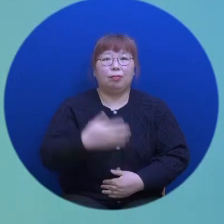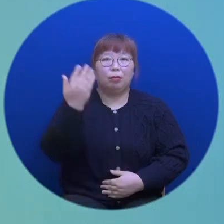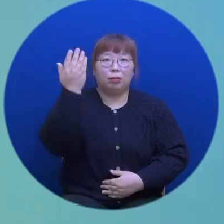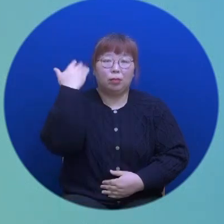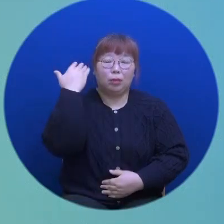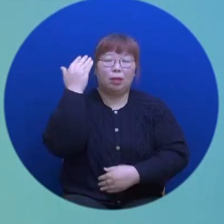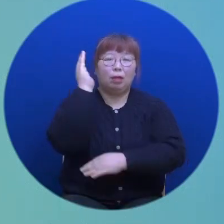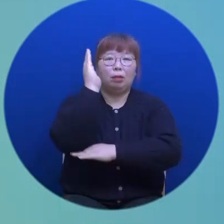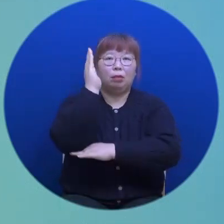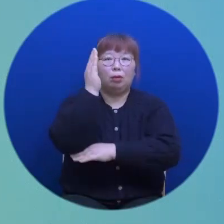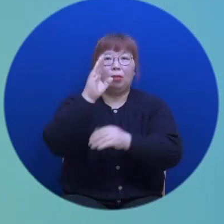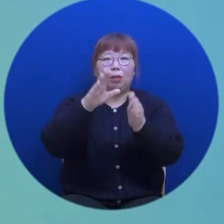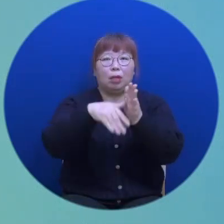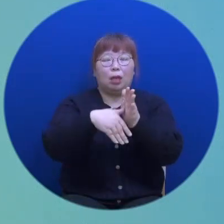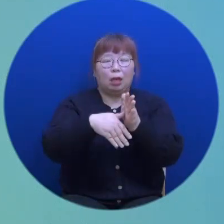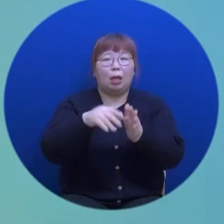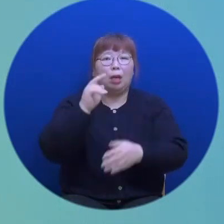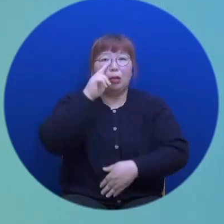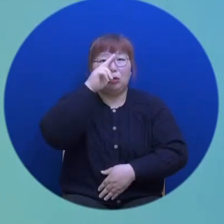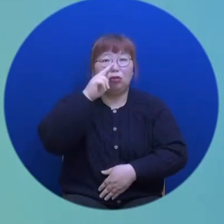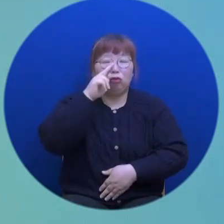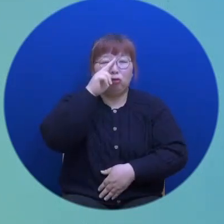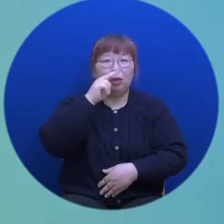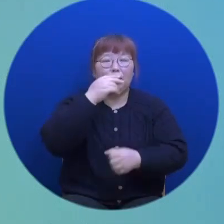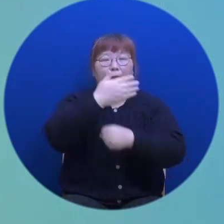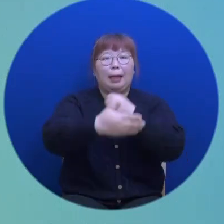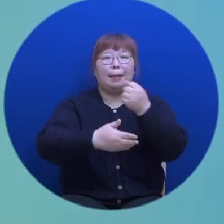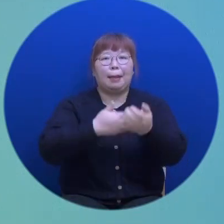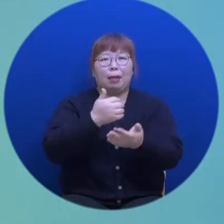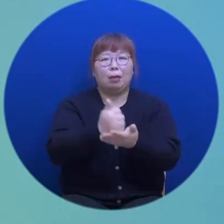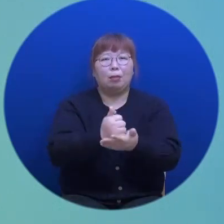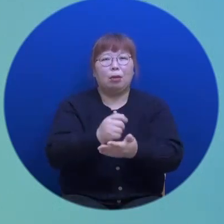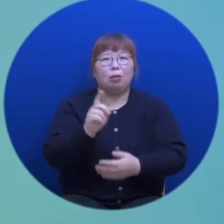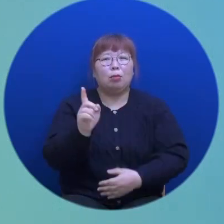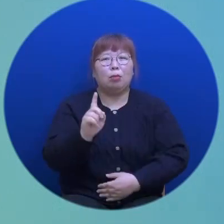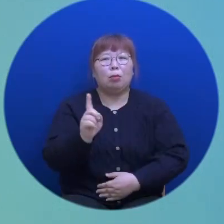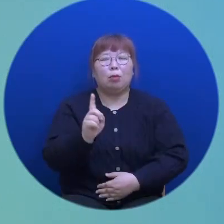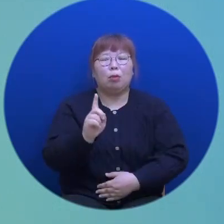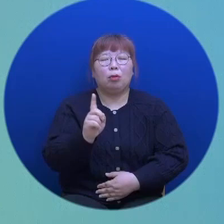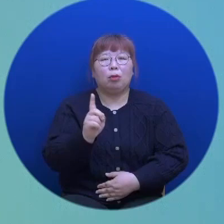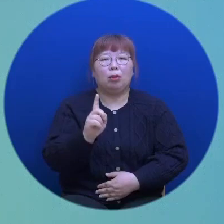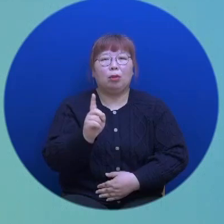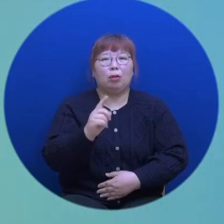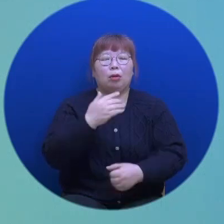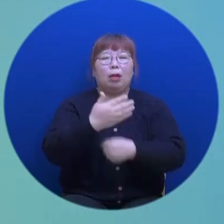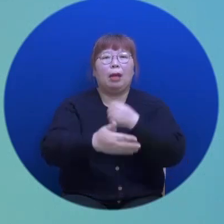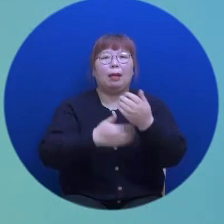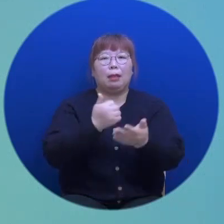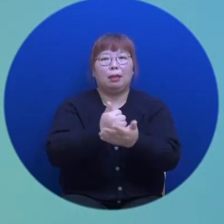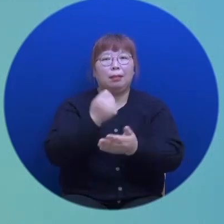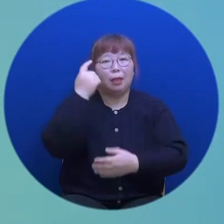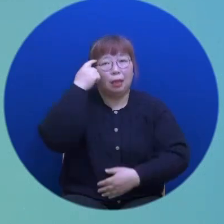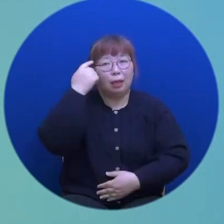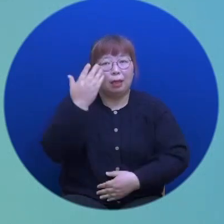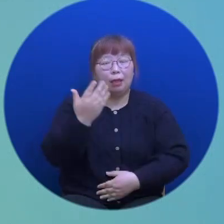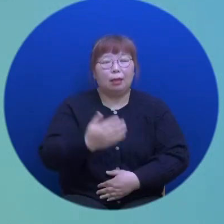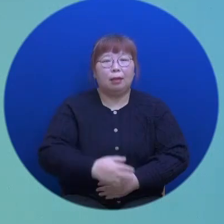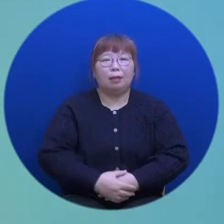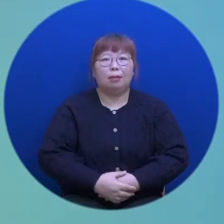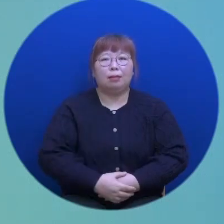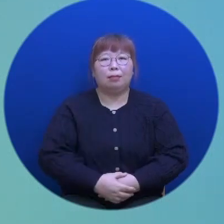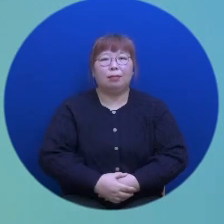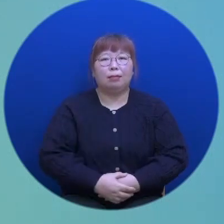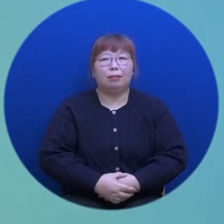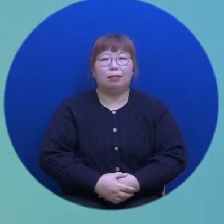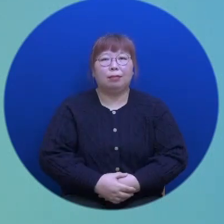설교에서는 질투하시는 하나님이 도대체 어떤 하나님이신가?